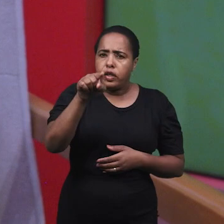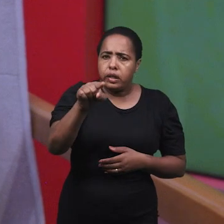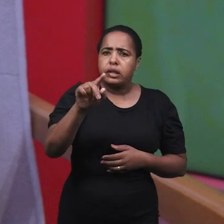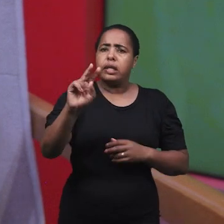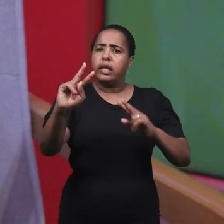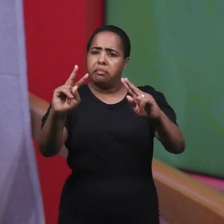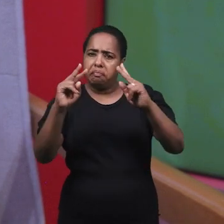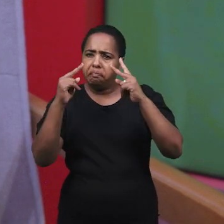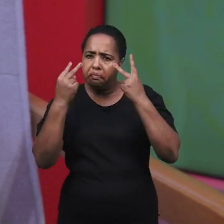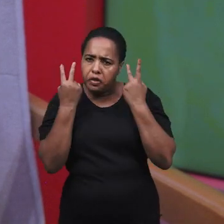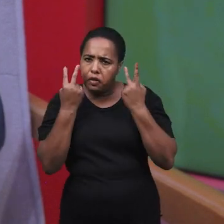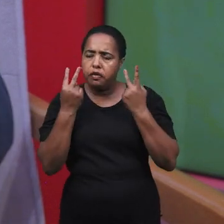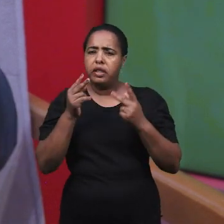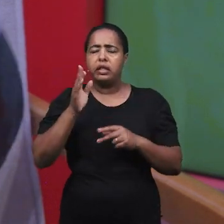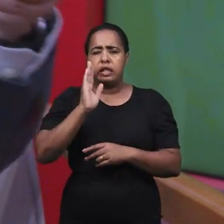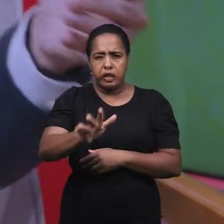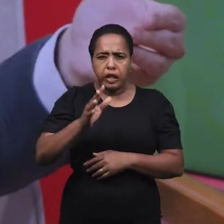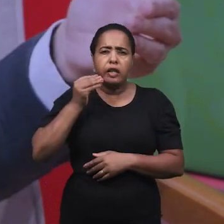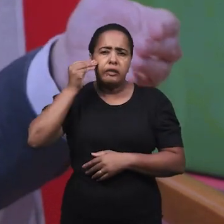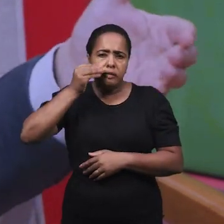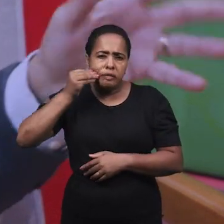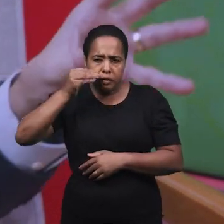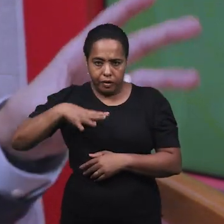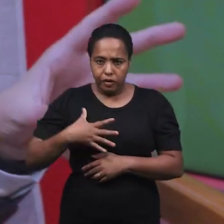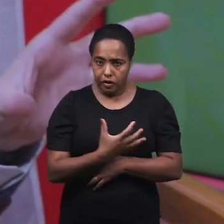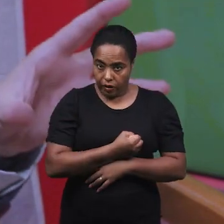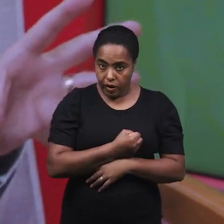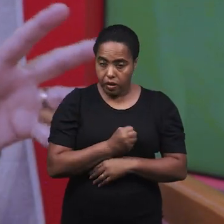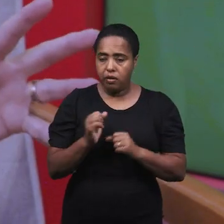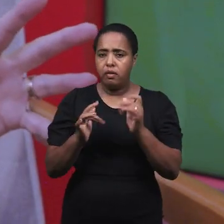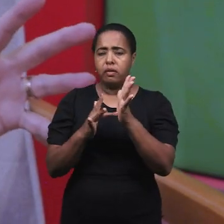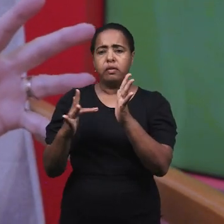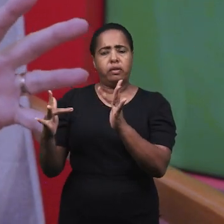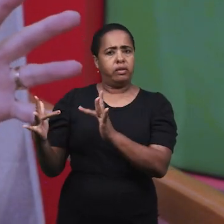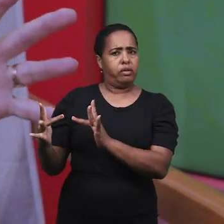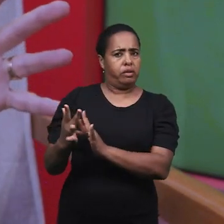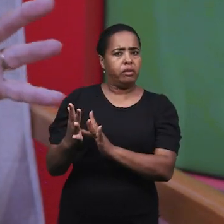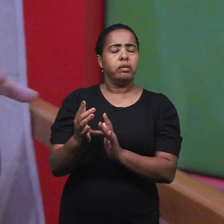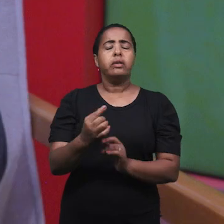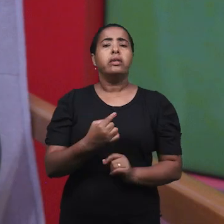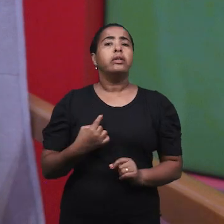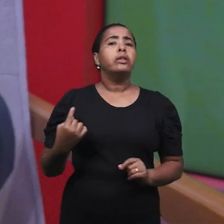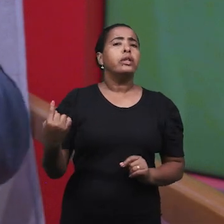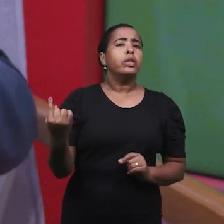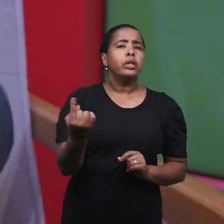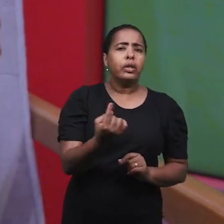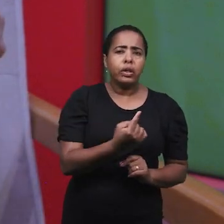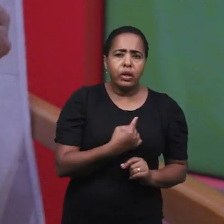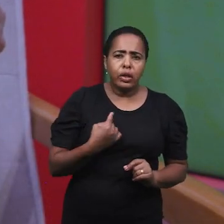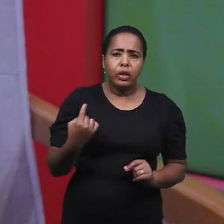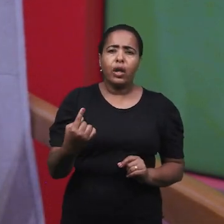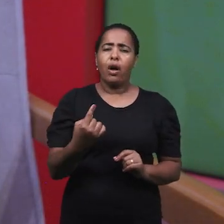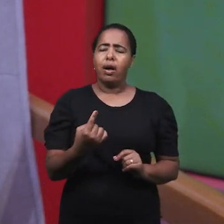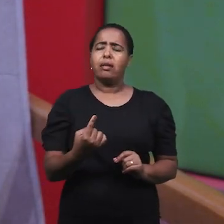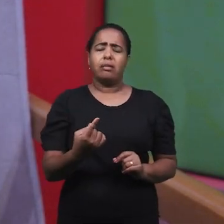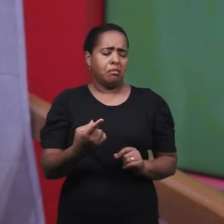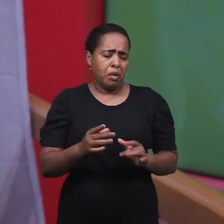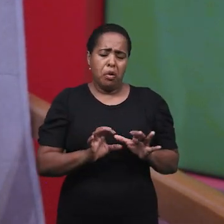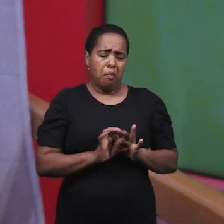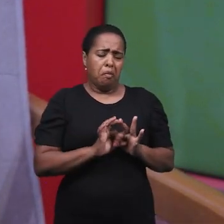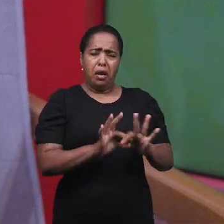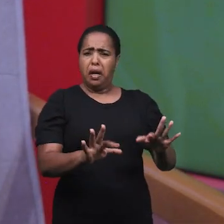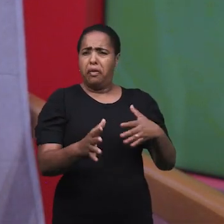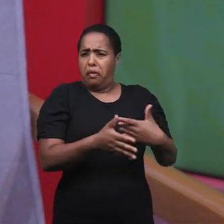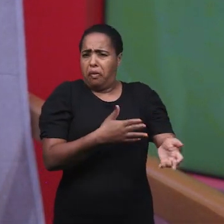Vous qui nous assistez, vous avez déjà eu l'expérience de salut en Jésus. Nous sommes assujettis